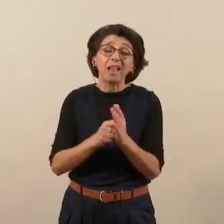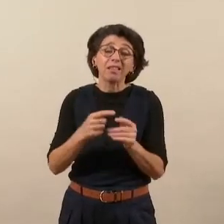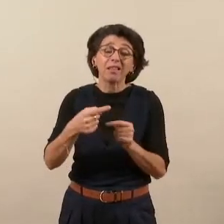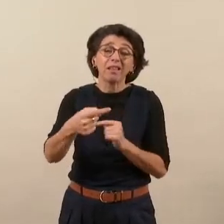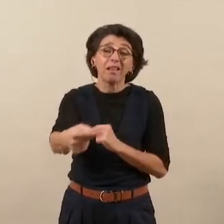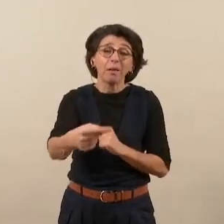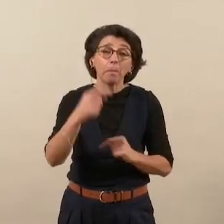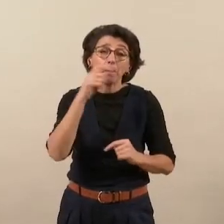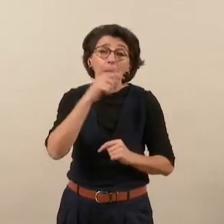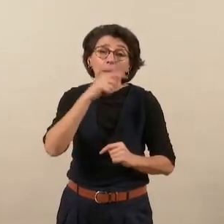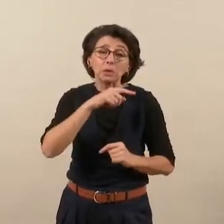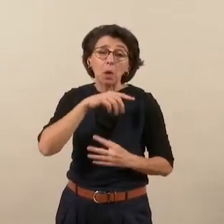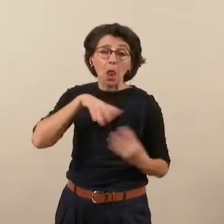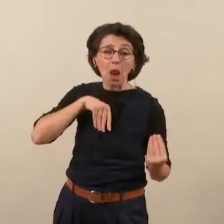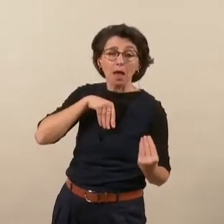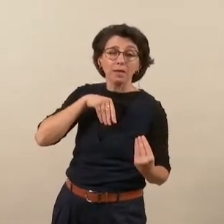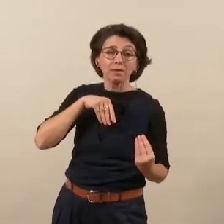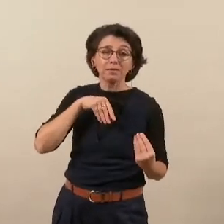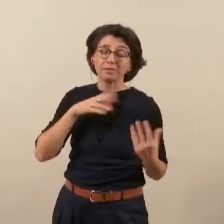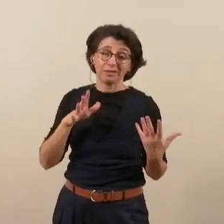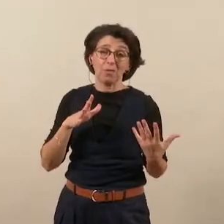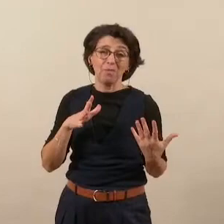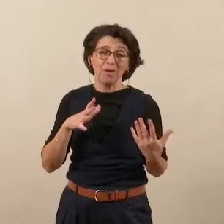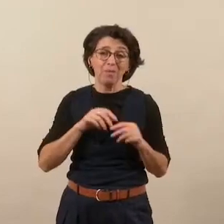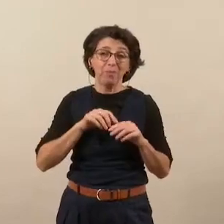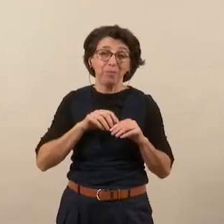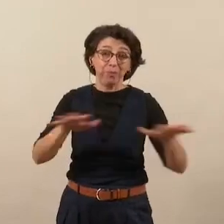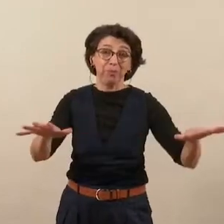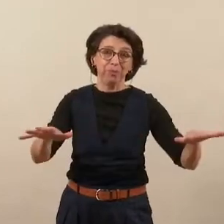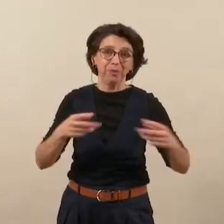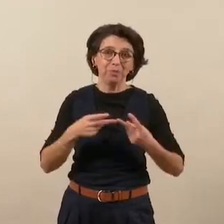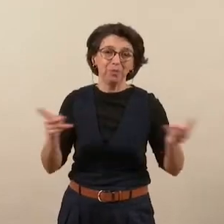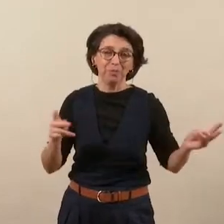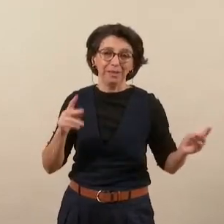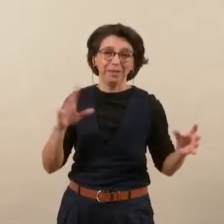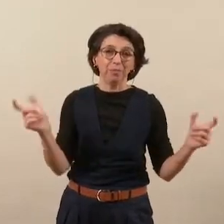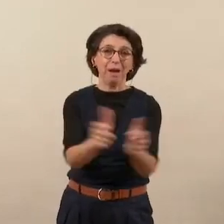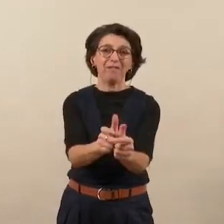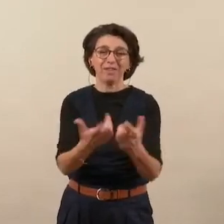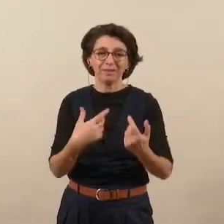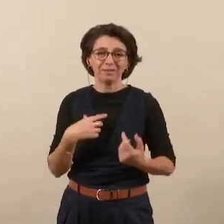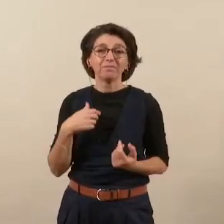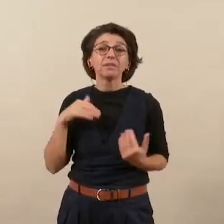plus un secret pour personne. Un jour que j'espère proche pour les Grenobloises et les Grenoblois.